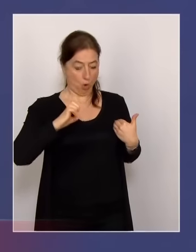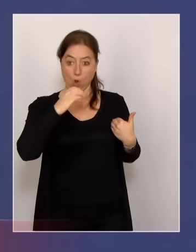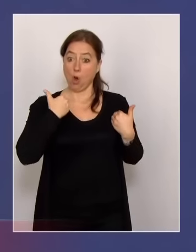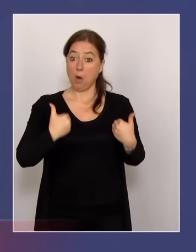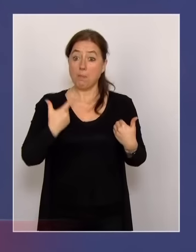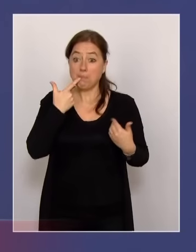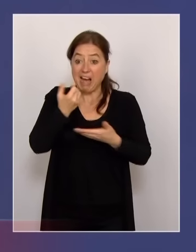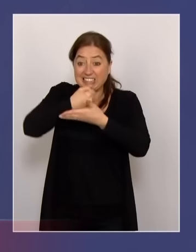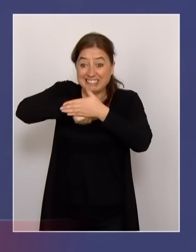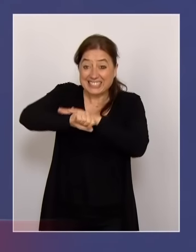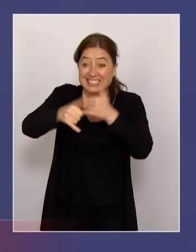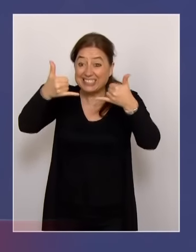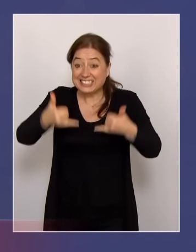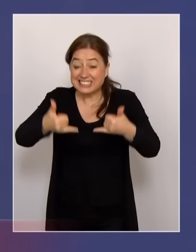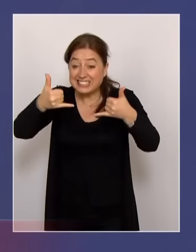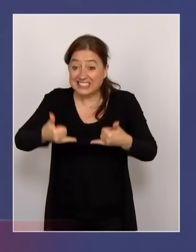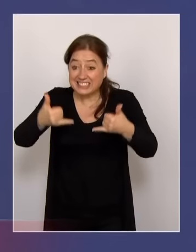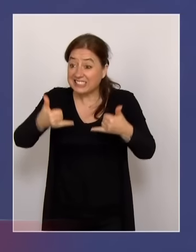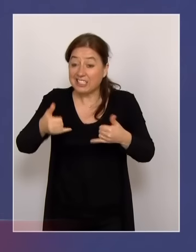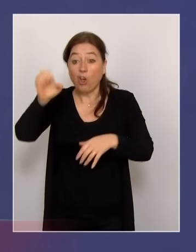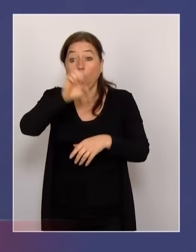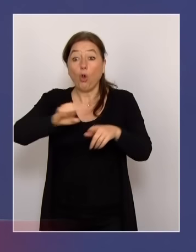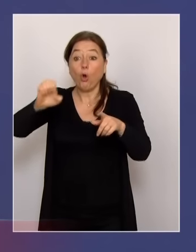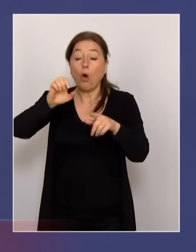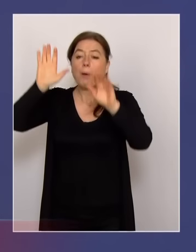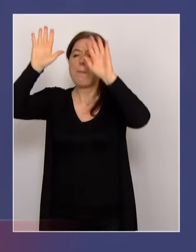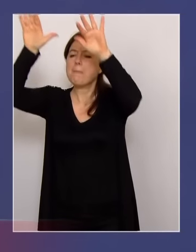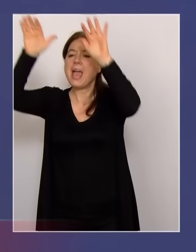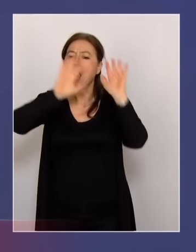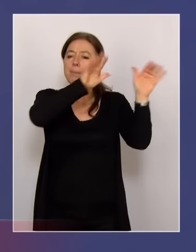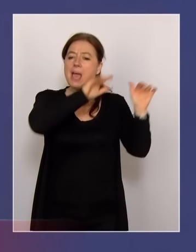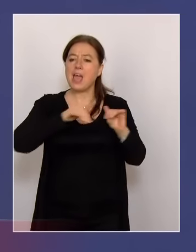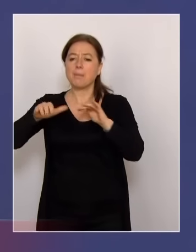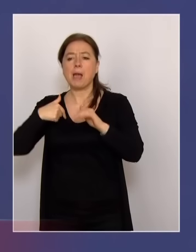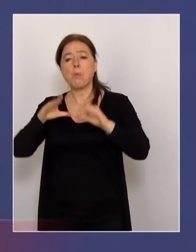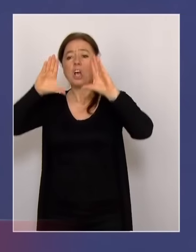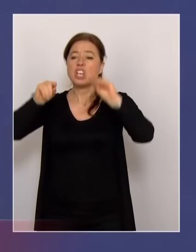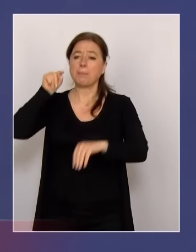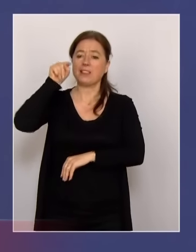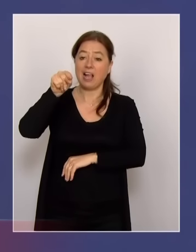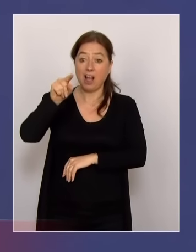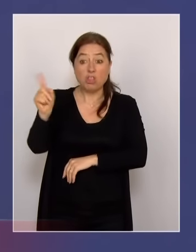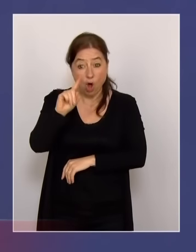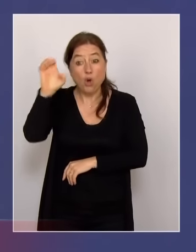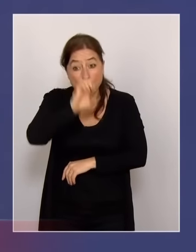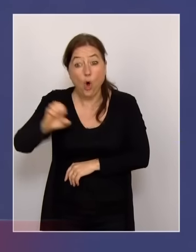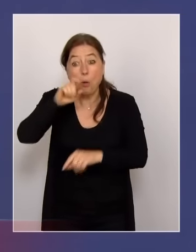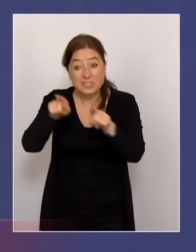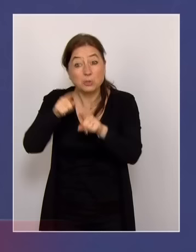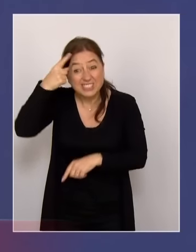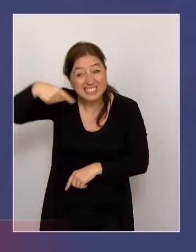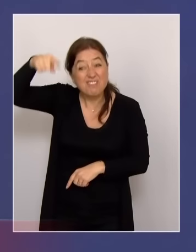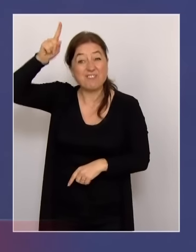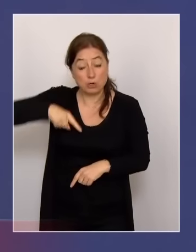de la Baltique de à la Méditerranée ou de'Atlantique à la mer Noire c'est défendre une certaine idée de l'homme qui place l'individu